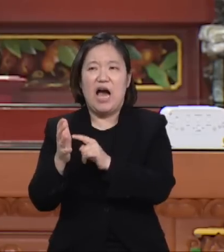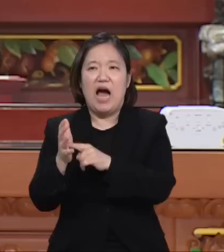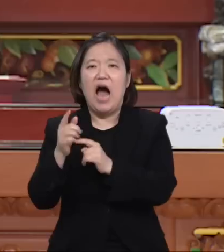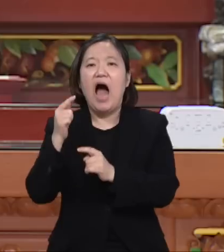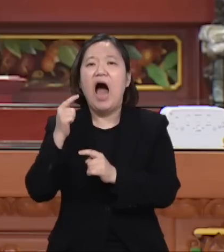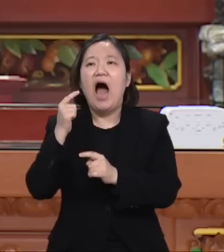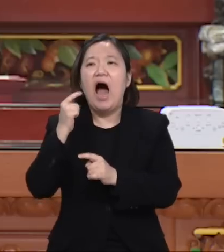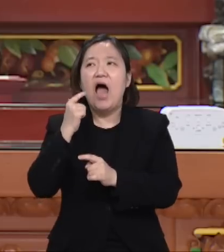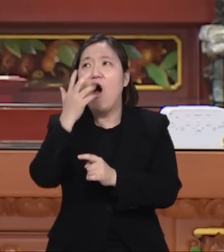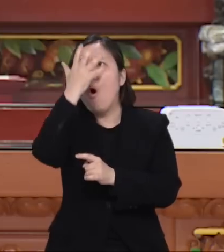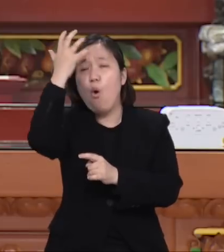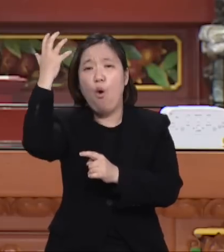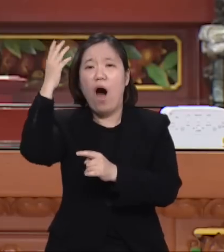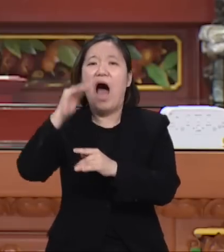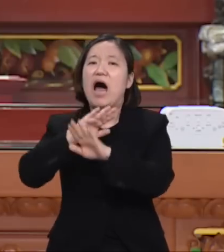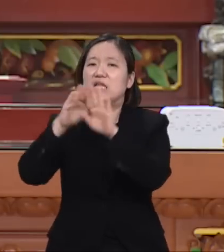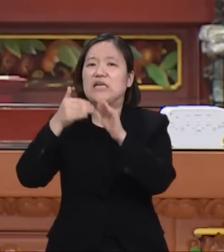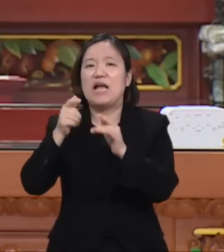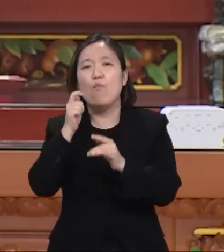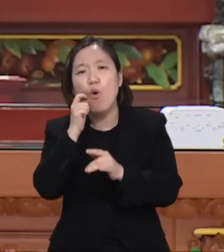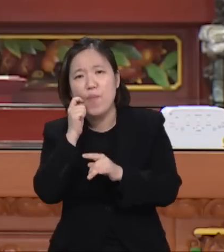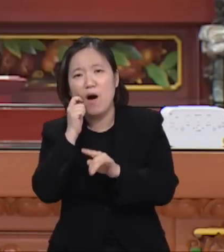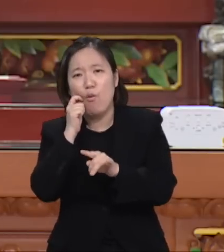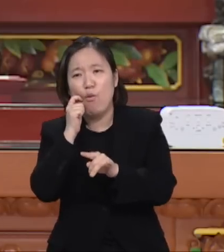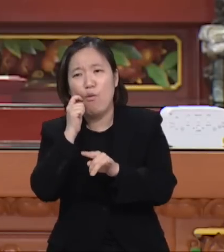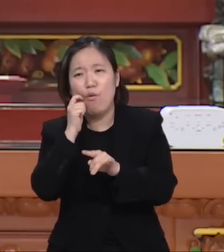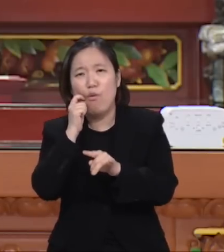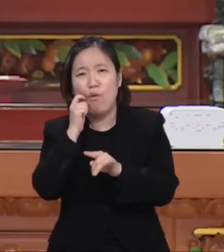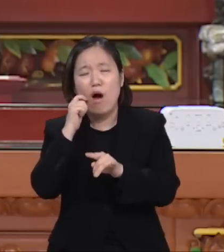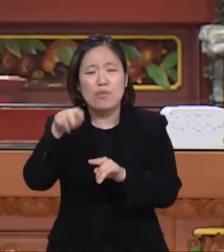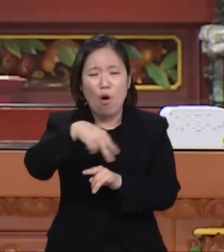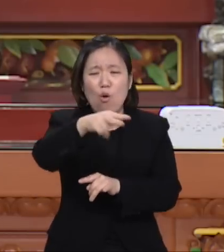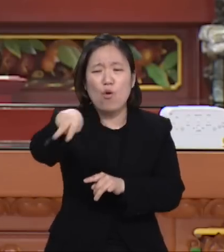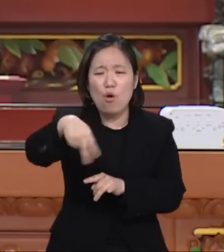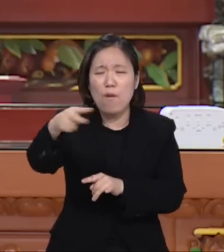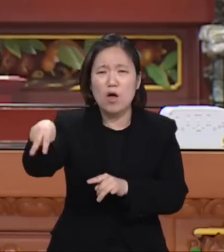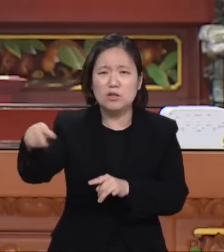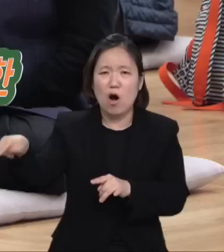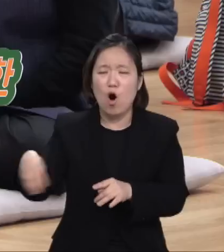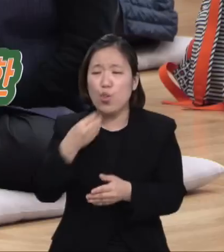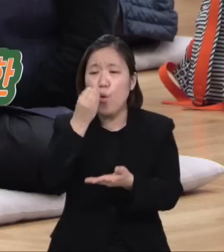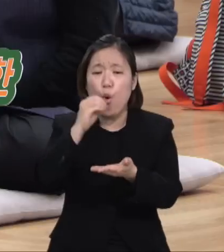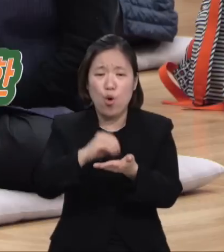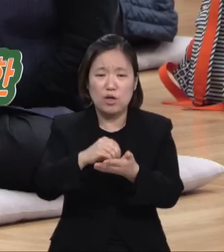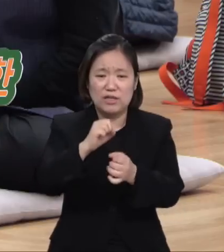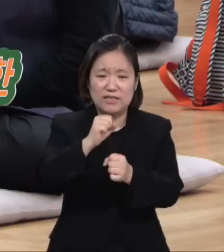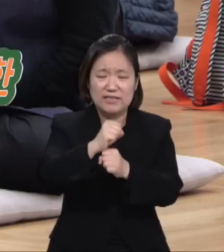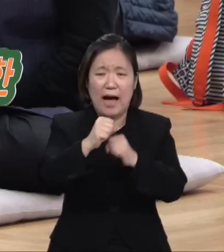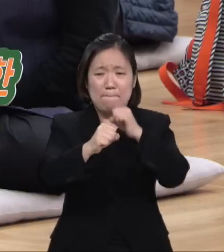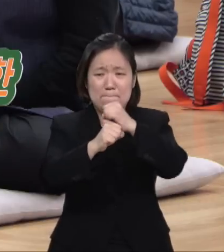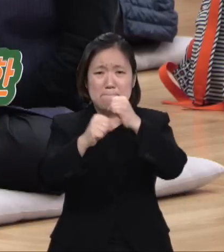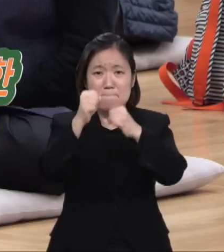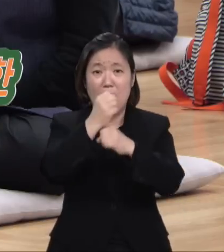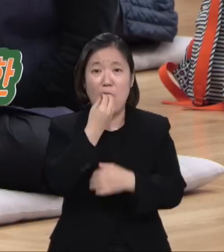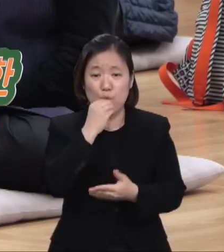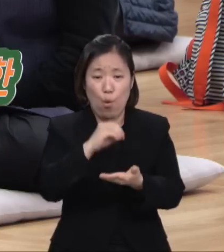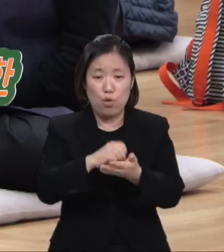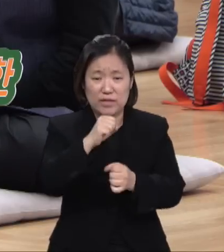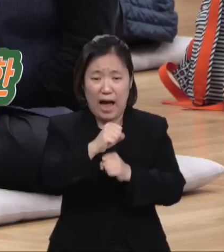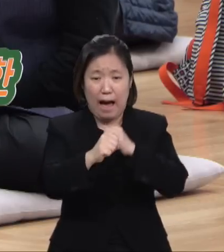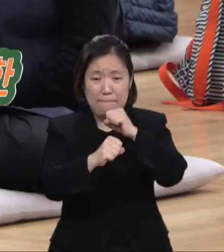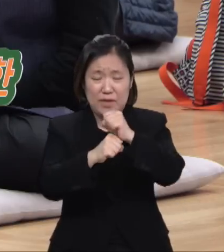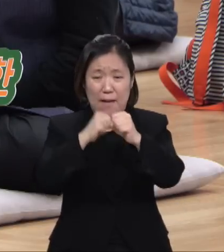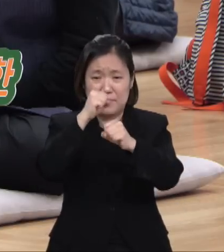경계선에서 떠들면서 돌탑을 쌓고 있는데 돌탑을 다 쌓일 때쯤 되면 도깨비가